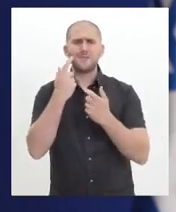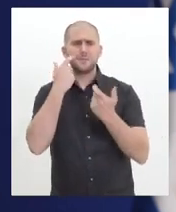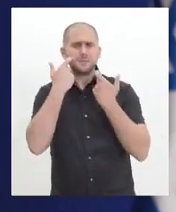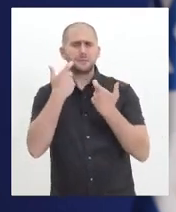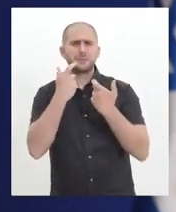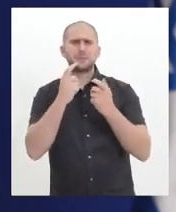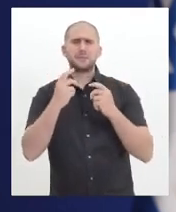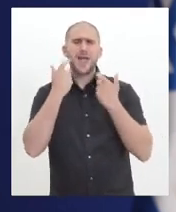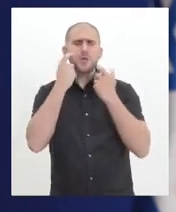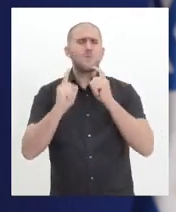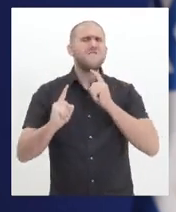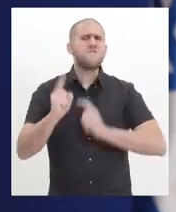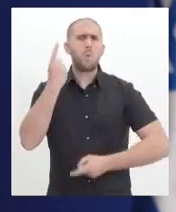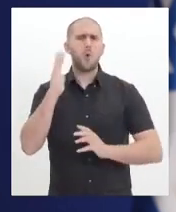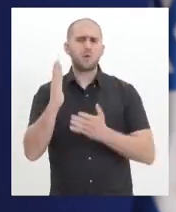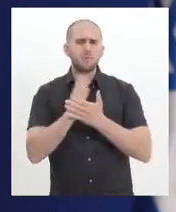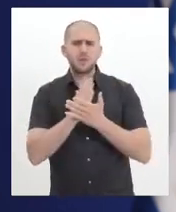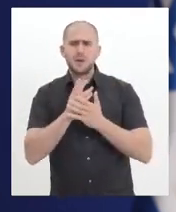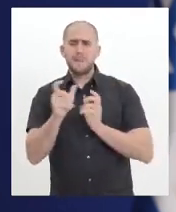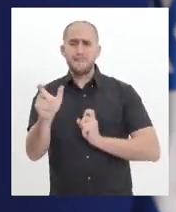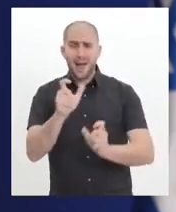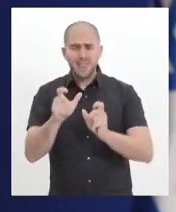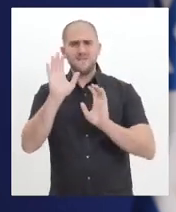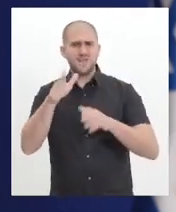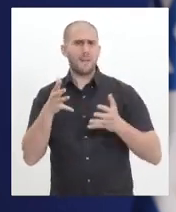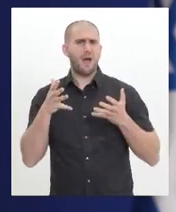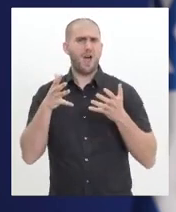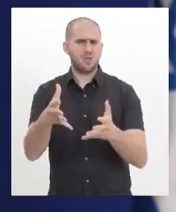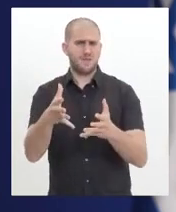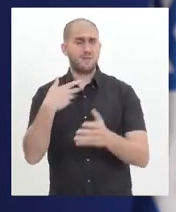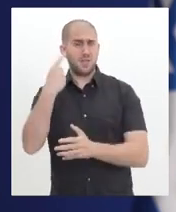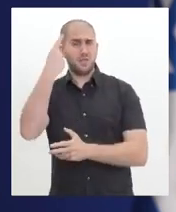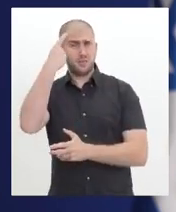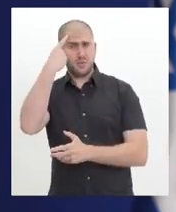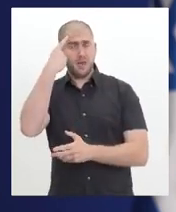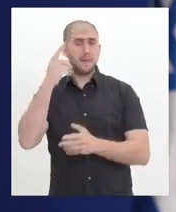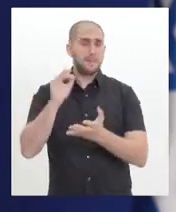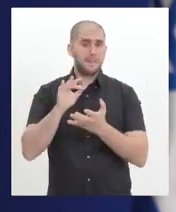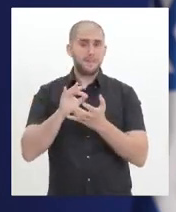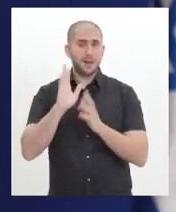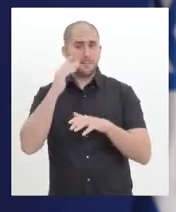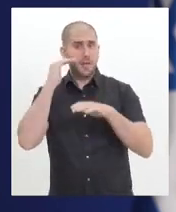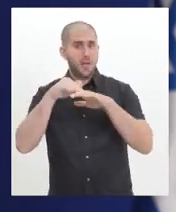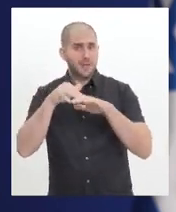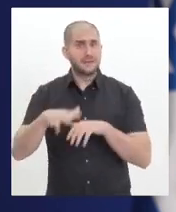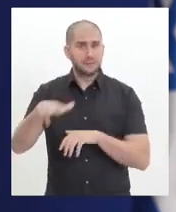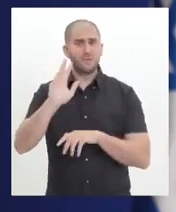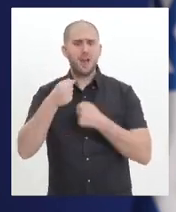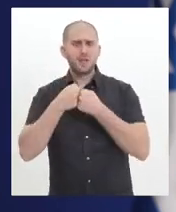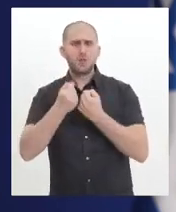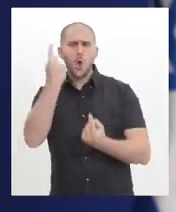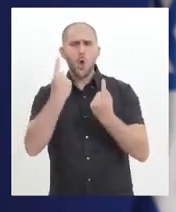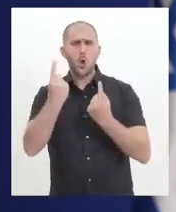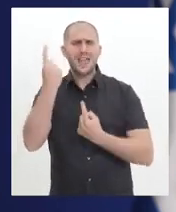בערנות גבוהה בהגנה וגם בהתקפה ונידה גם להתקן את הציבור וגם להתמודד עם כל